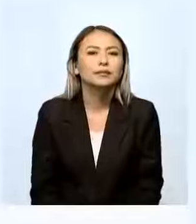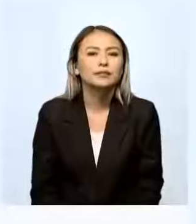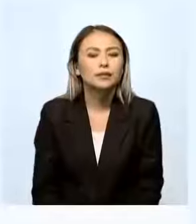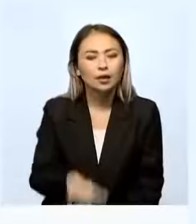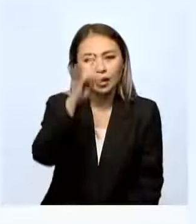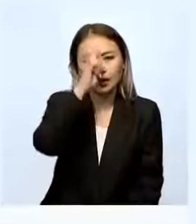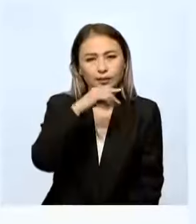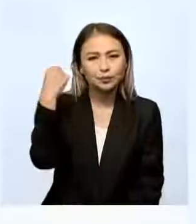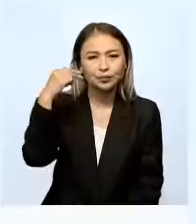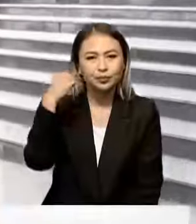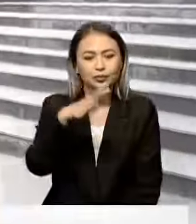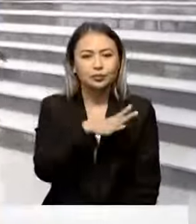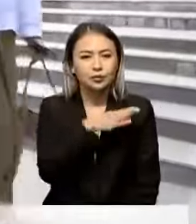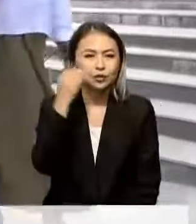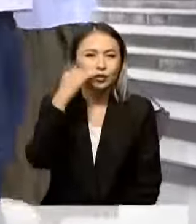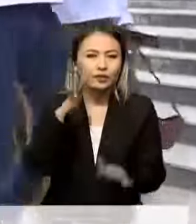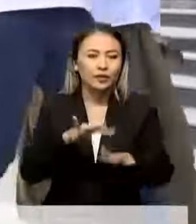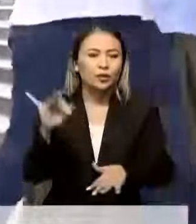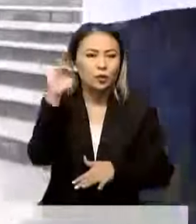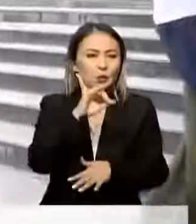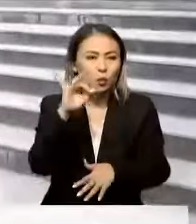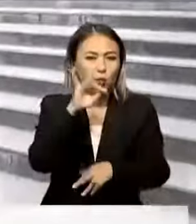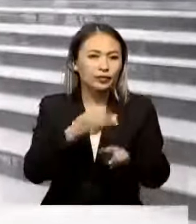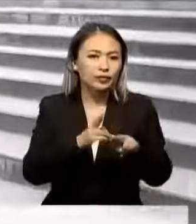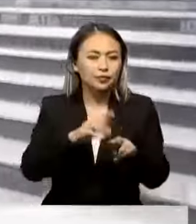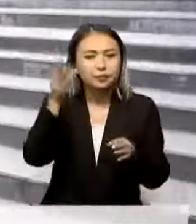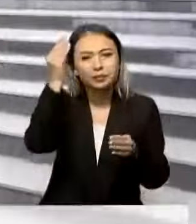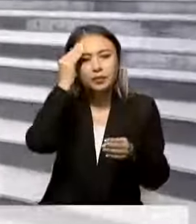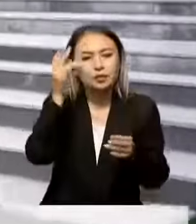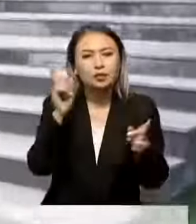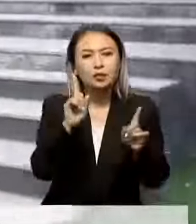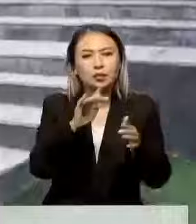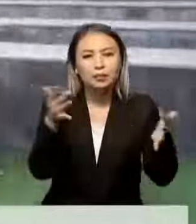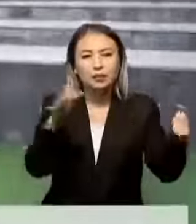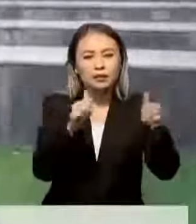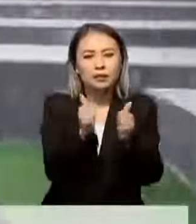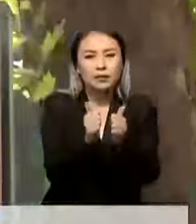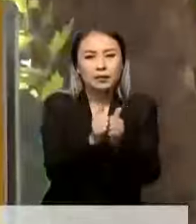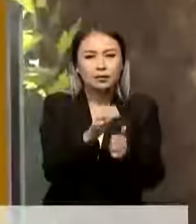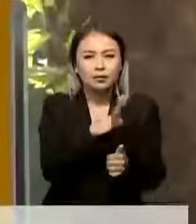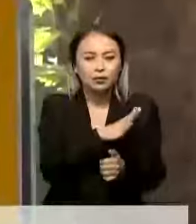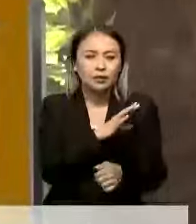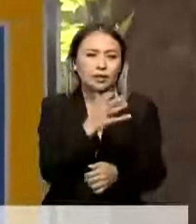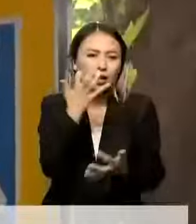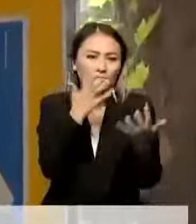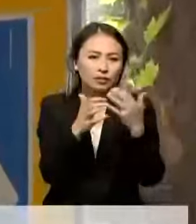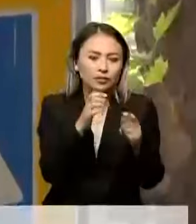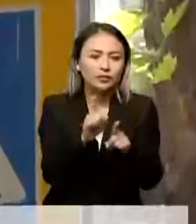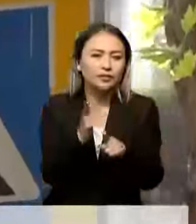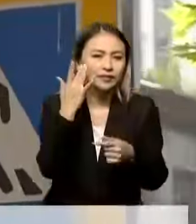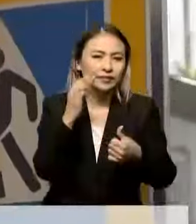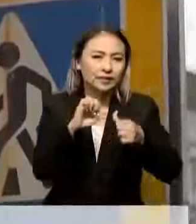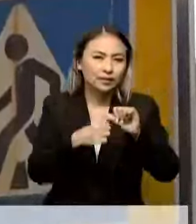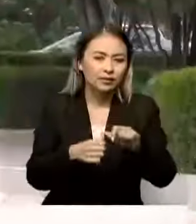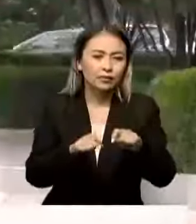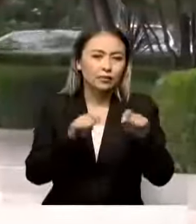Қазақ президентінің сапарын тәжік тарапы тарихи деп бағалады. Бұдан түйгеніміз, Памир тауының баурайында пейілі кең, ықыласы ыстық, құшағы әрдайым